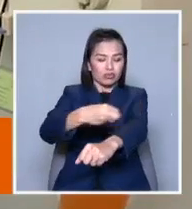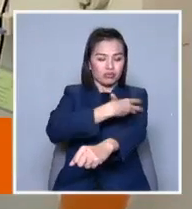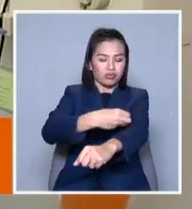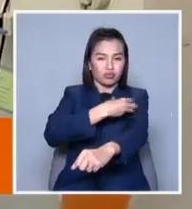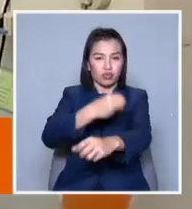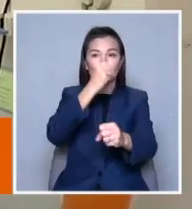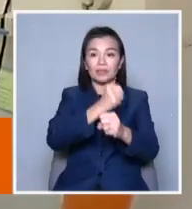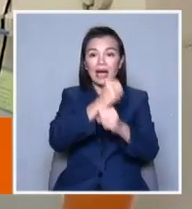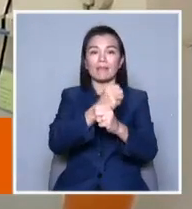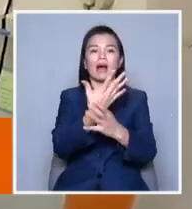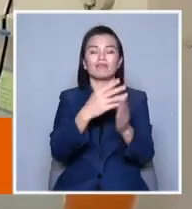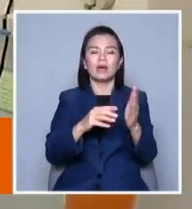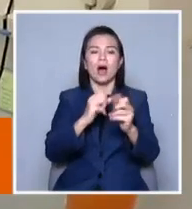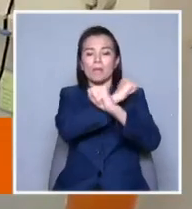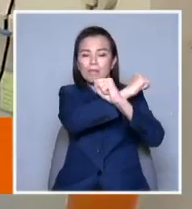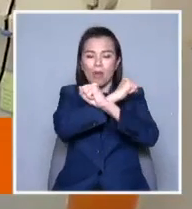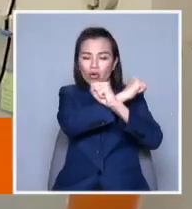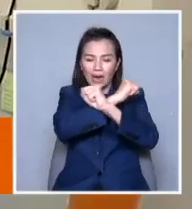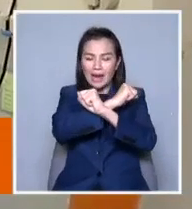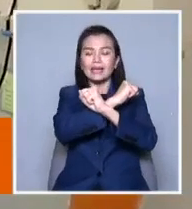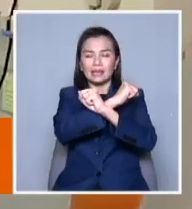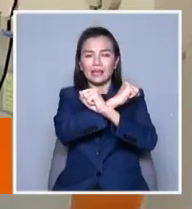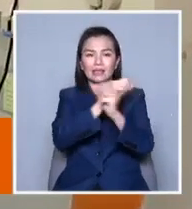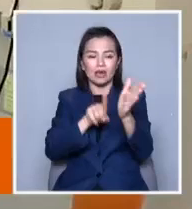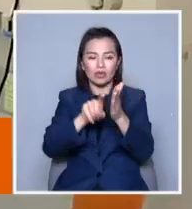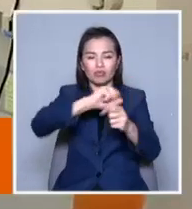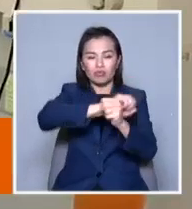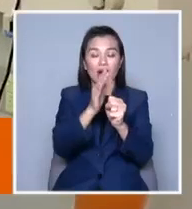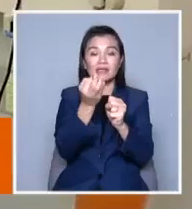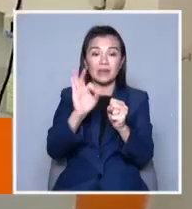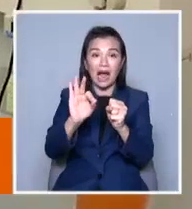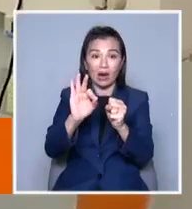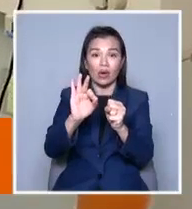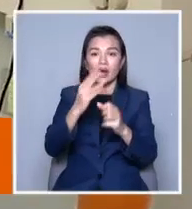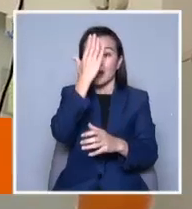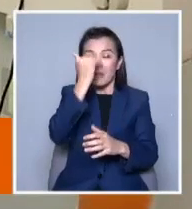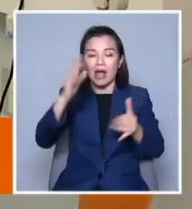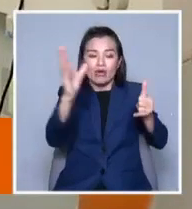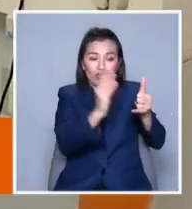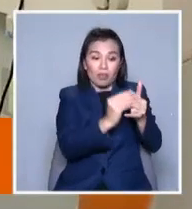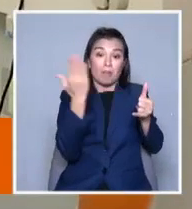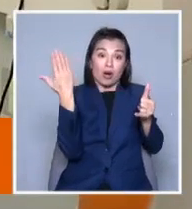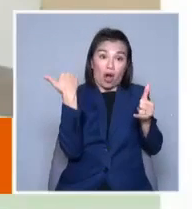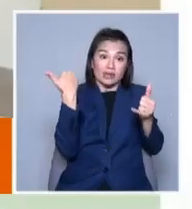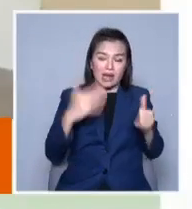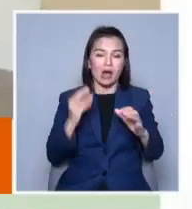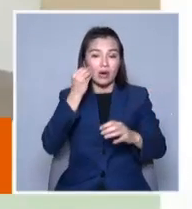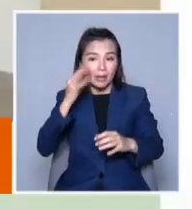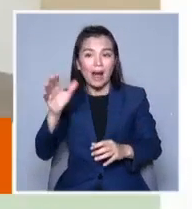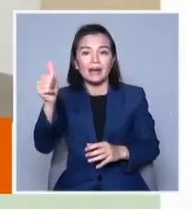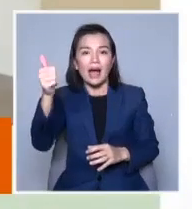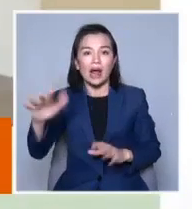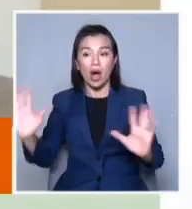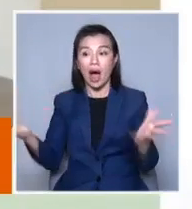19หลังจากรักษาตัวเองหายจากการติดเชื้อโควิชแล้วก็กลับบ้านไปเป็นที่เรียบร้อยแล้วนะคะเมื่อวานนี้